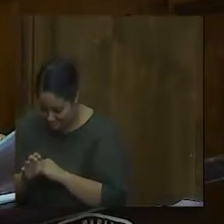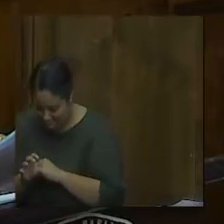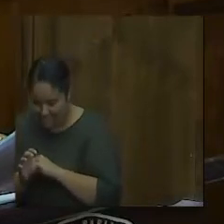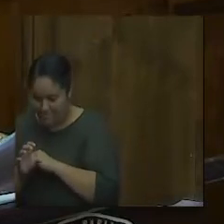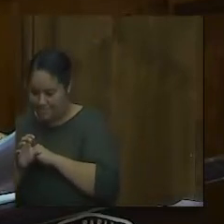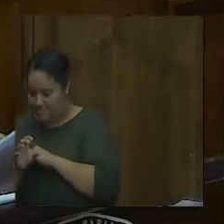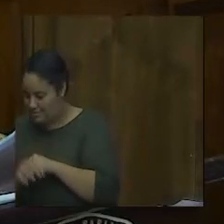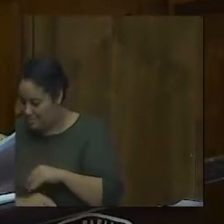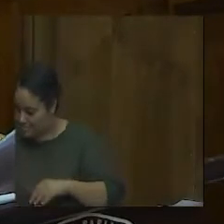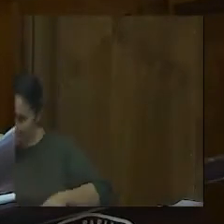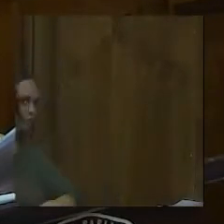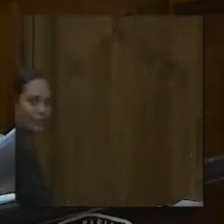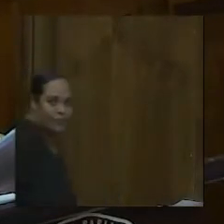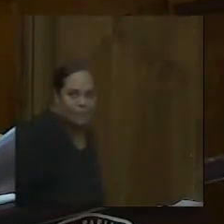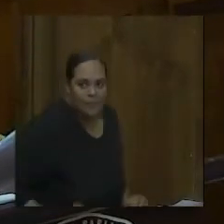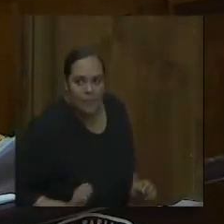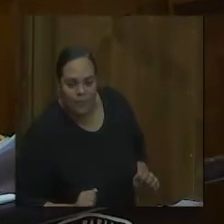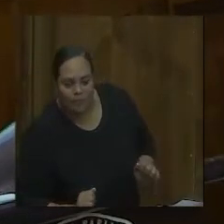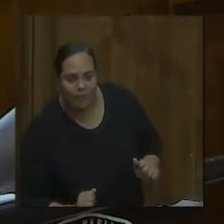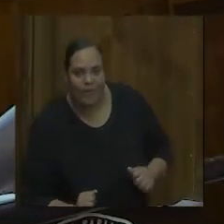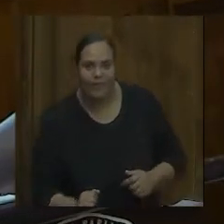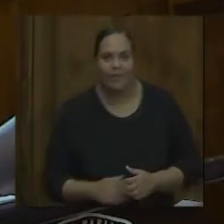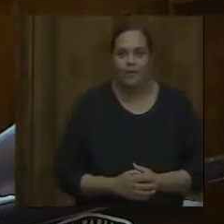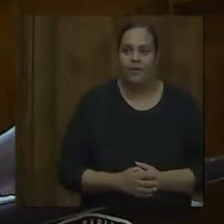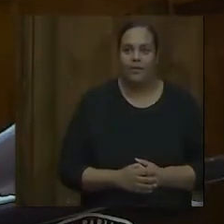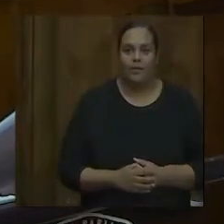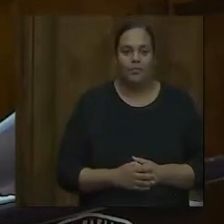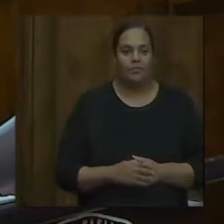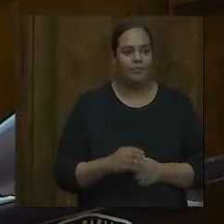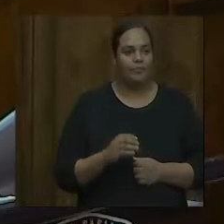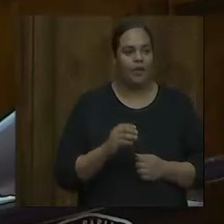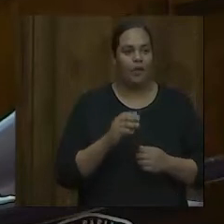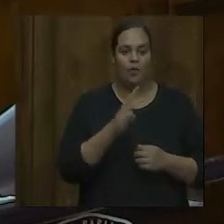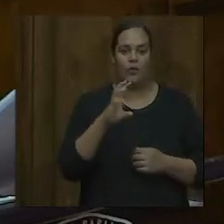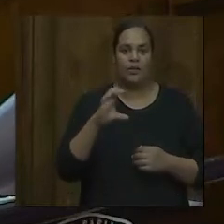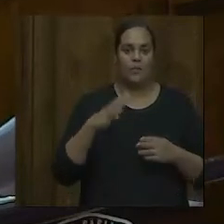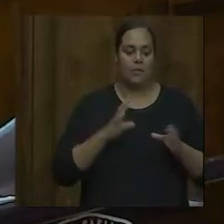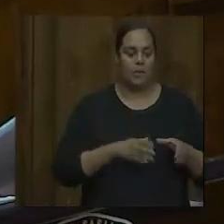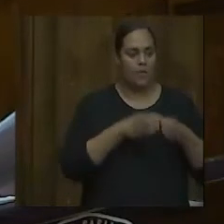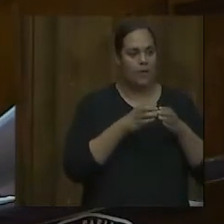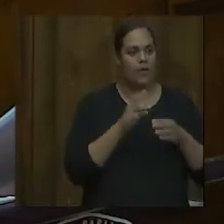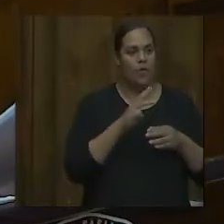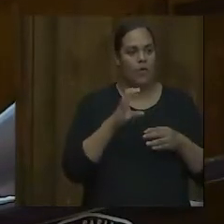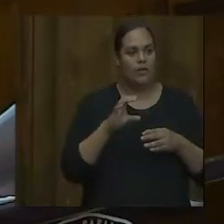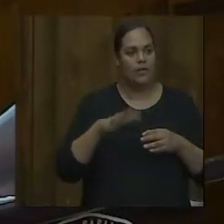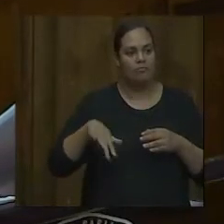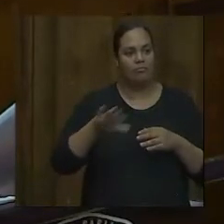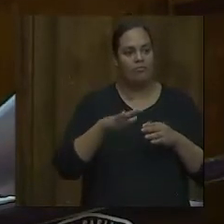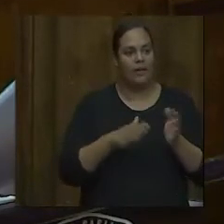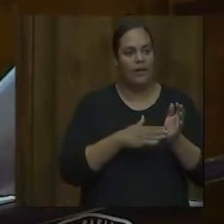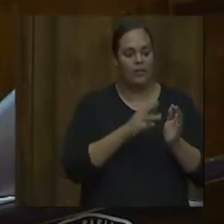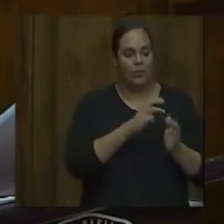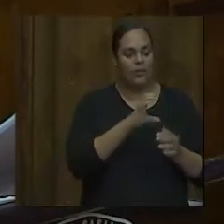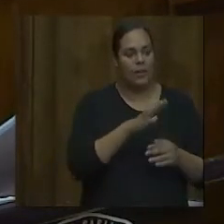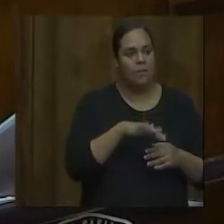aan die 3 openbare entiteite wat aan my kantoor rapporteer: Weskaapse Kultuurkommissie, die Weskaapse Taalkomitee en Erfenis